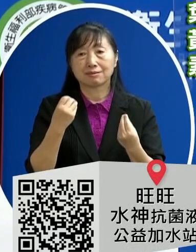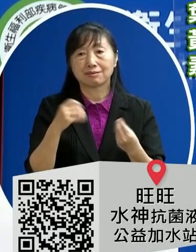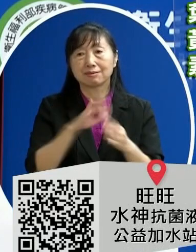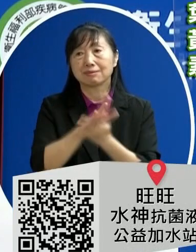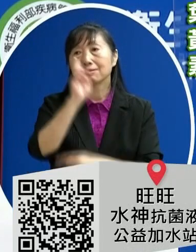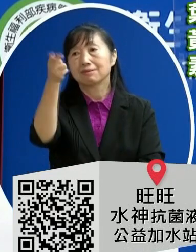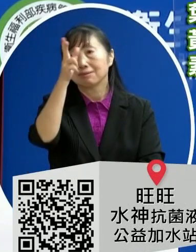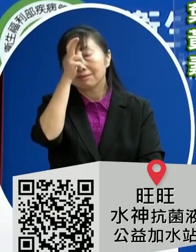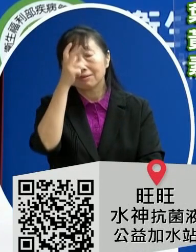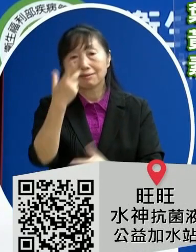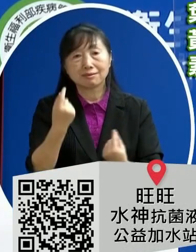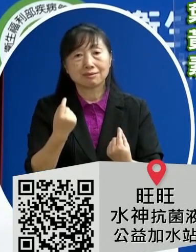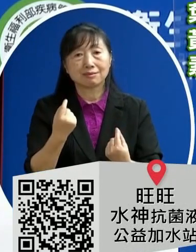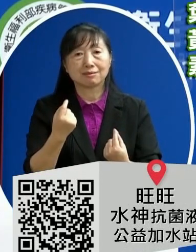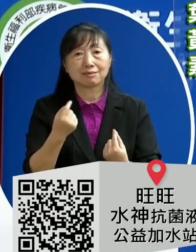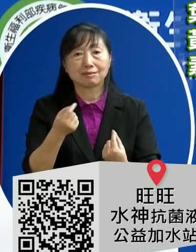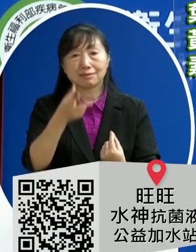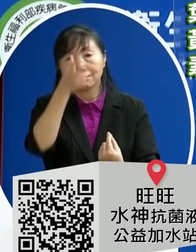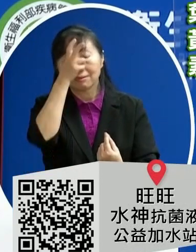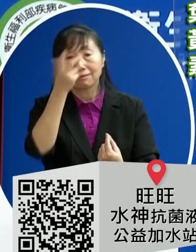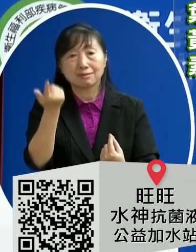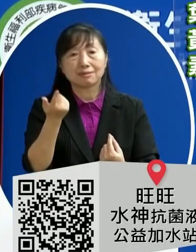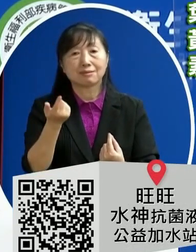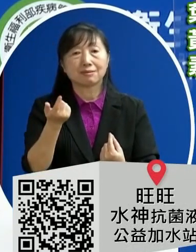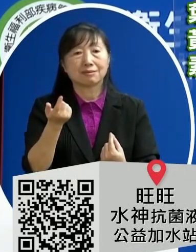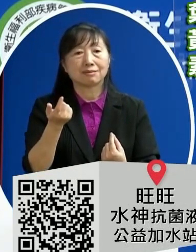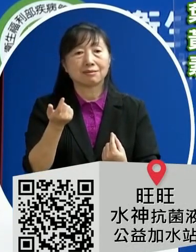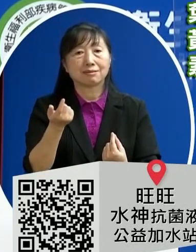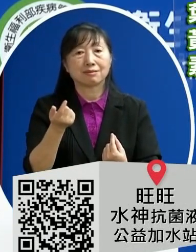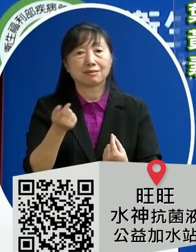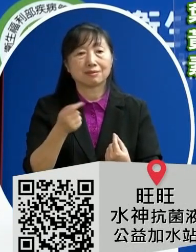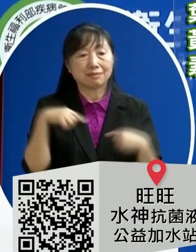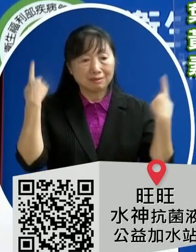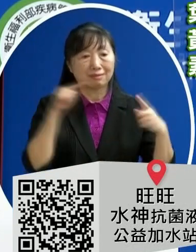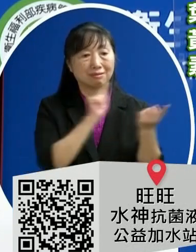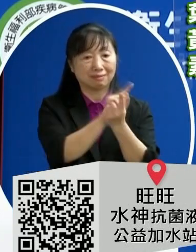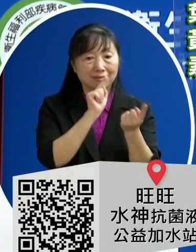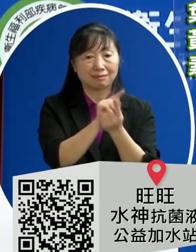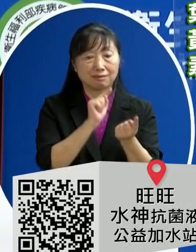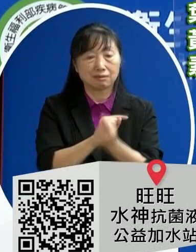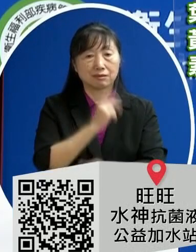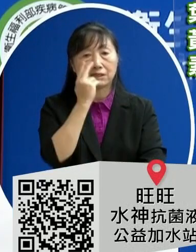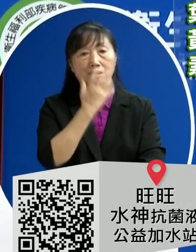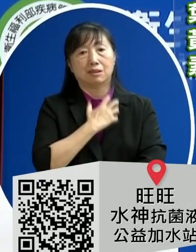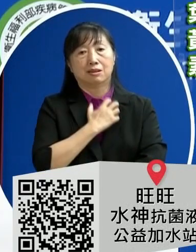察抓，然后警察就这样子在里面，风险非常的高